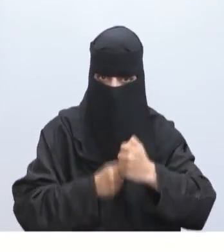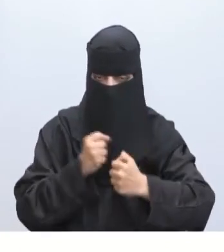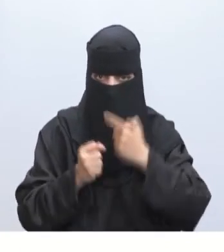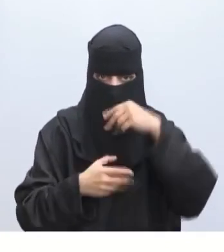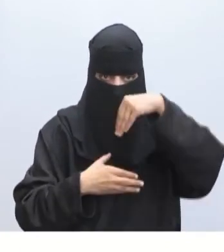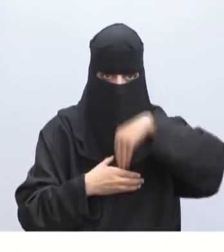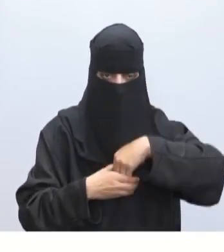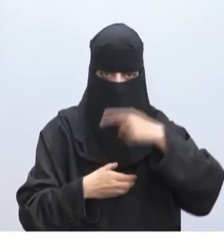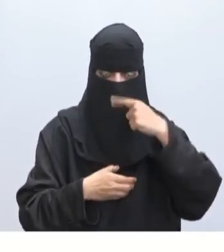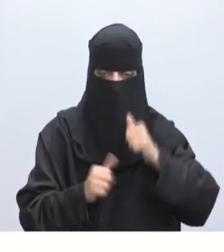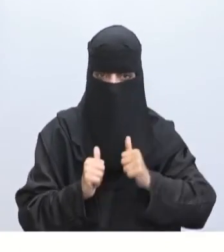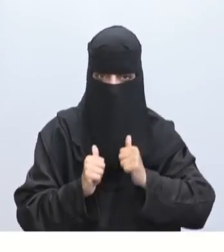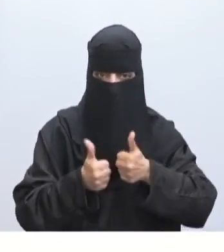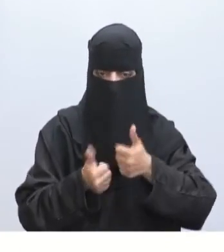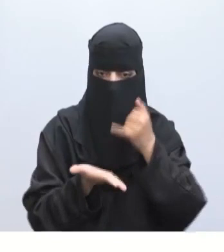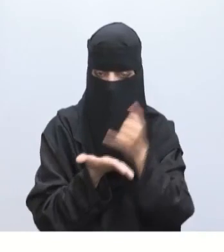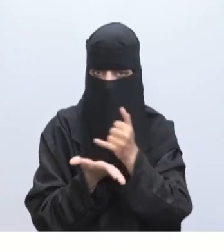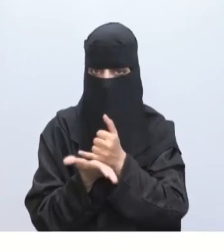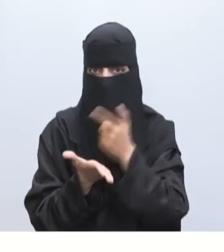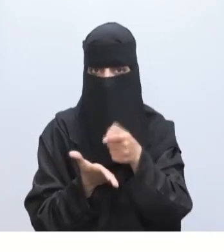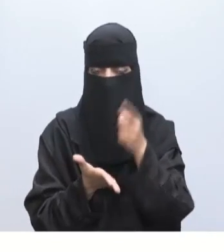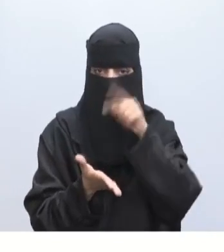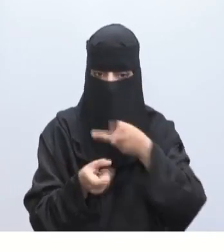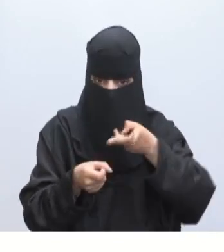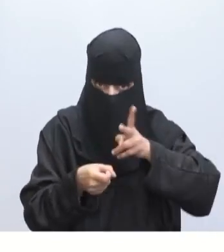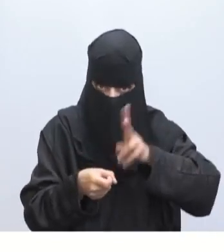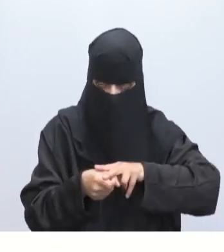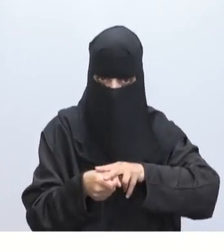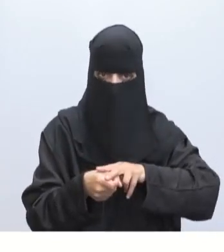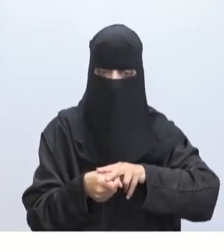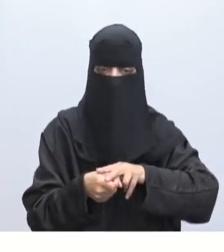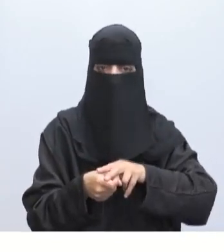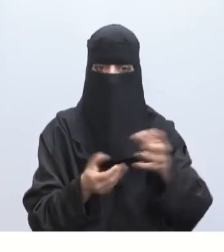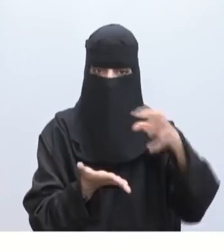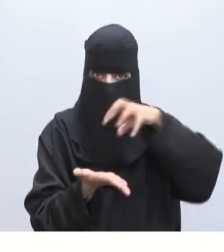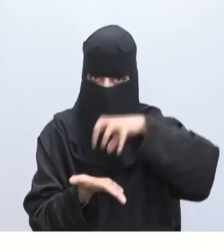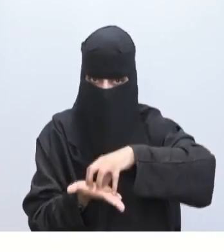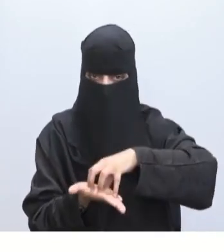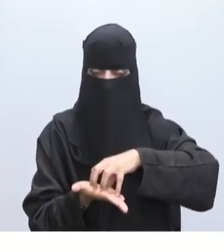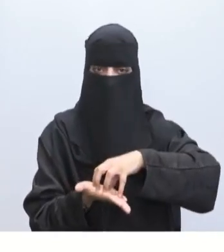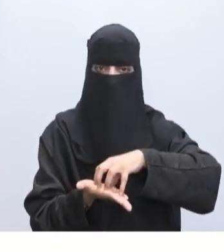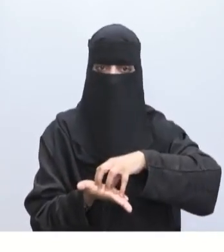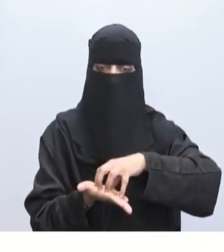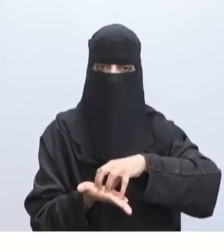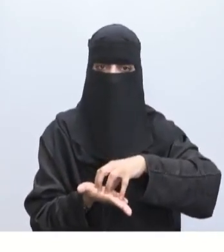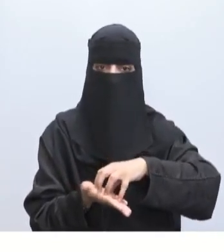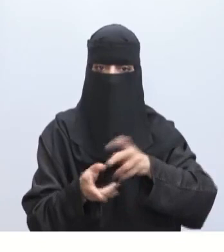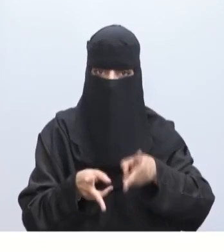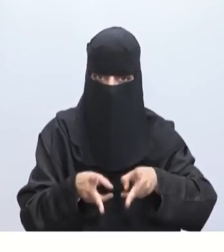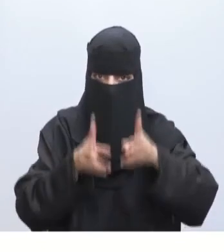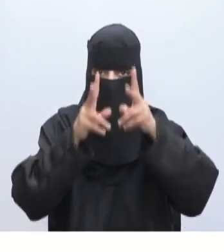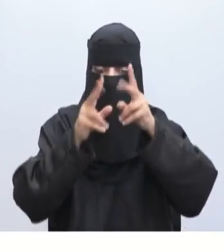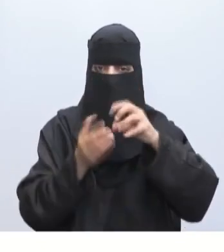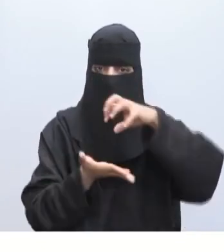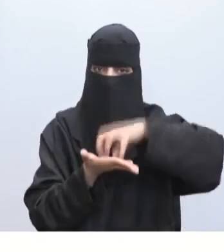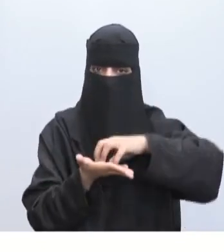التي جعل من مسؤولياته ان يعيد احسنتم ان يعيد قيام وبناء